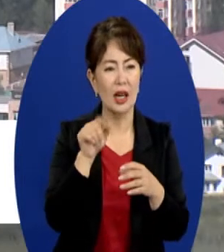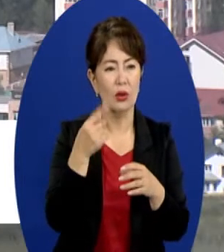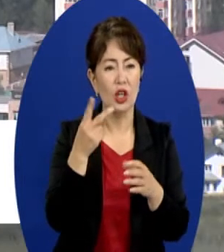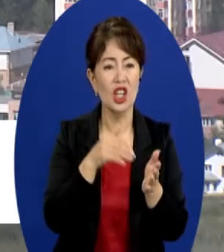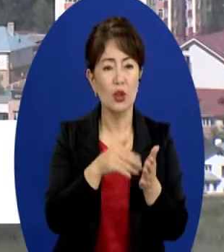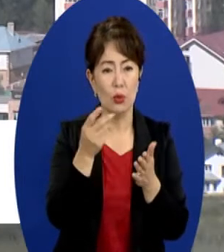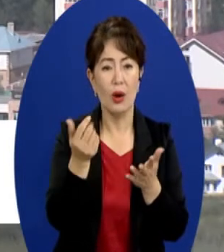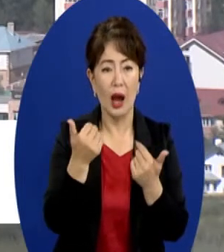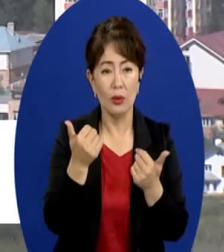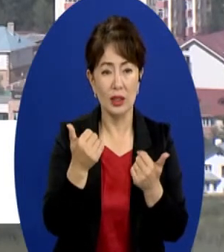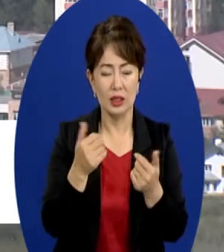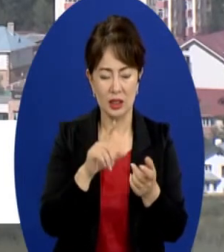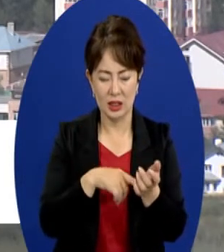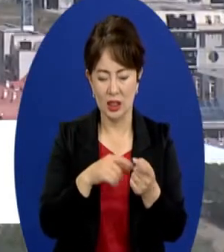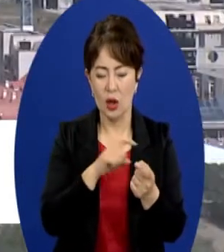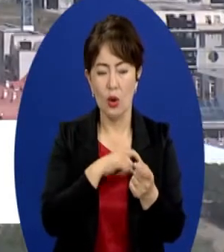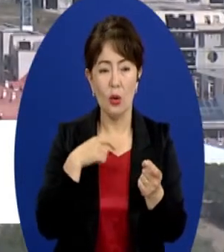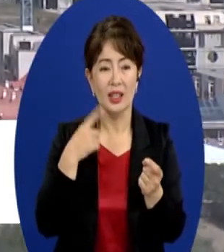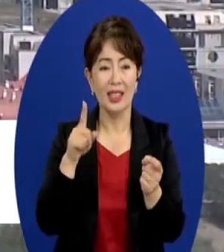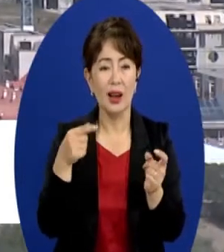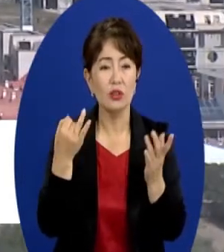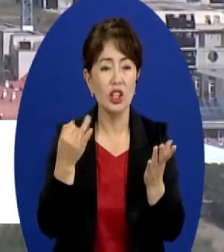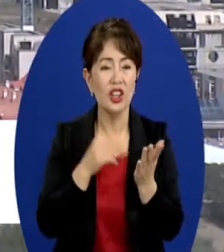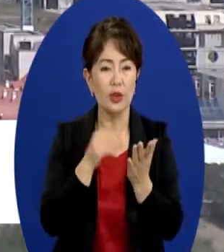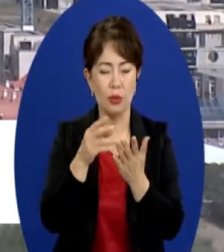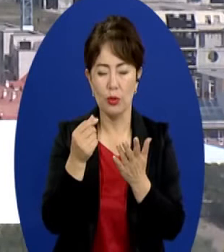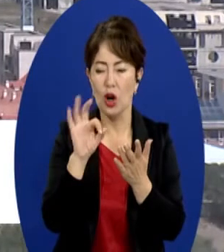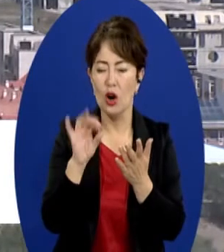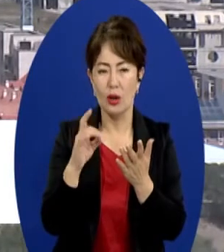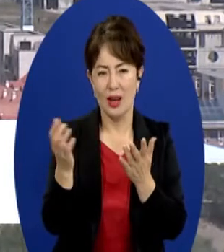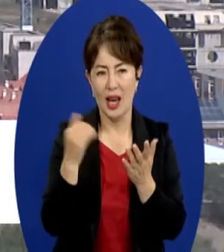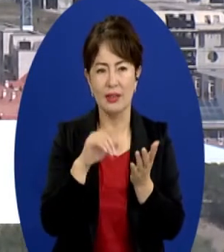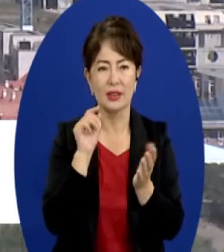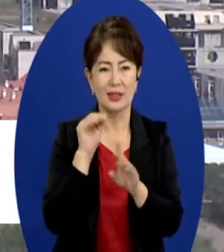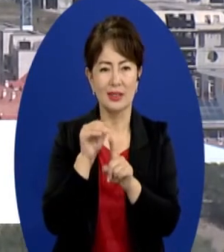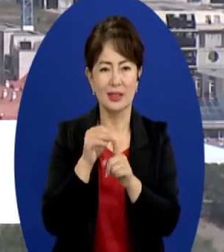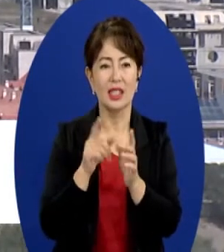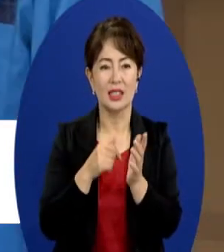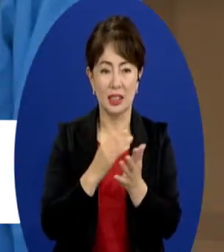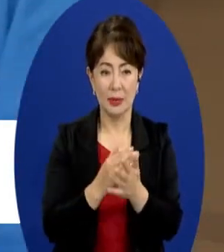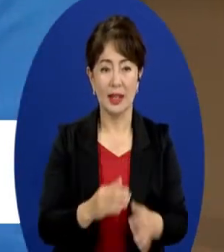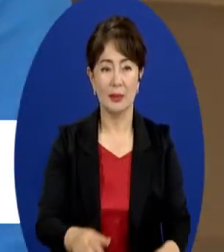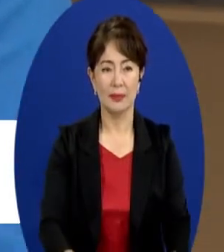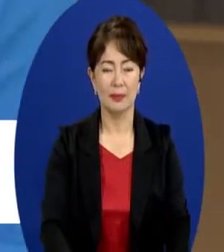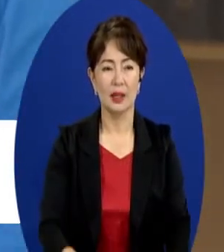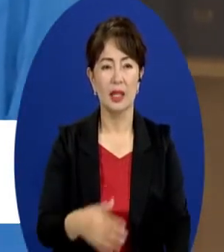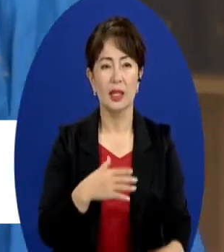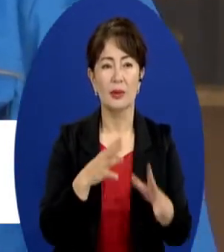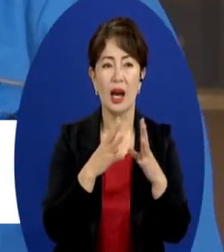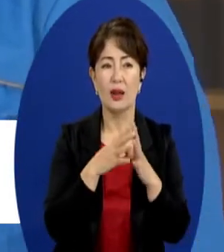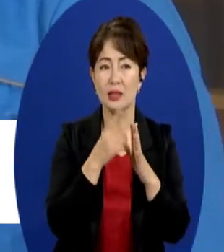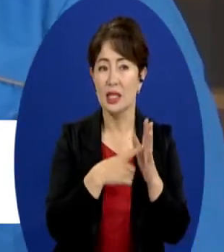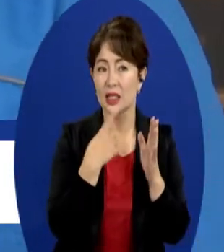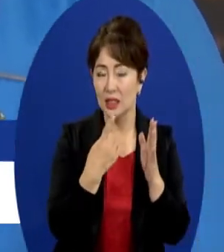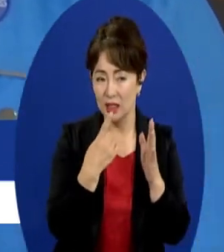хувийн эзэмшлийн барилга байгууламжаас 1.7 тэрбум төгрөгийг үр төлбөр барагдуулах шаардлагатай байгаа юм. Бид нэр 10 сарын 1-ний хүртэл